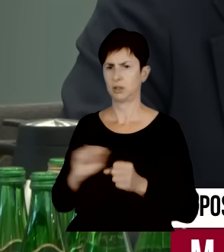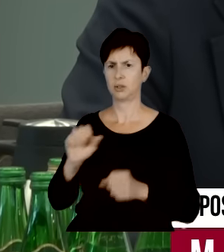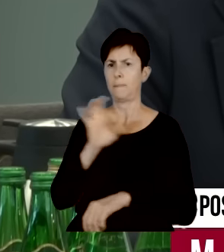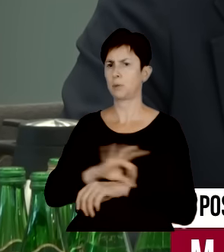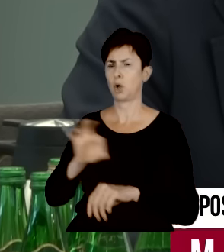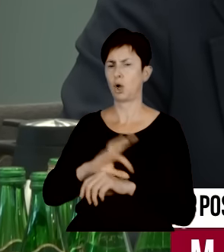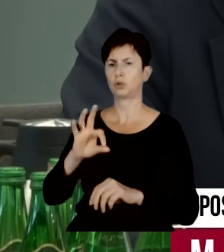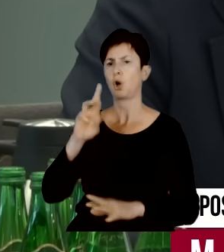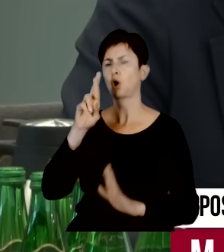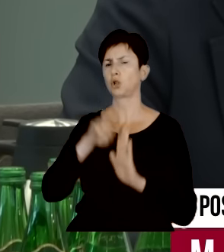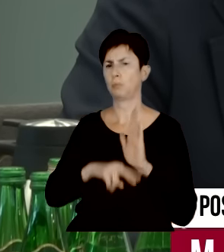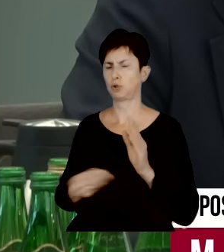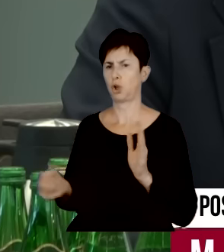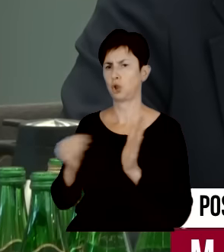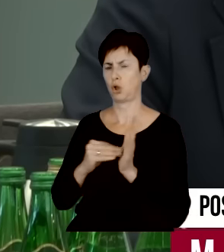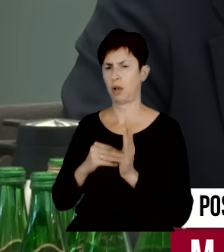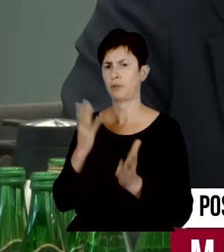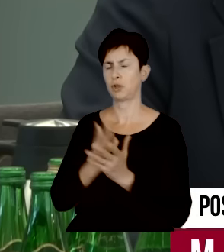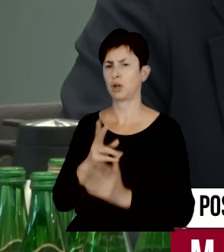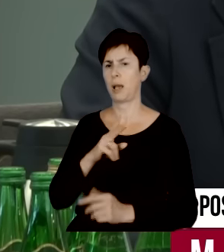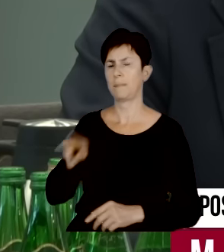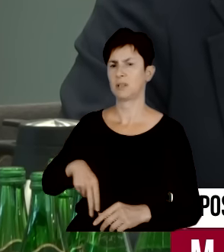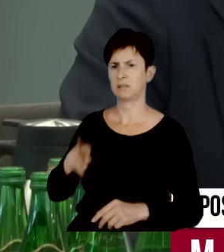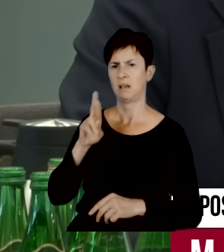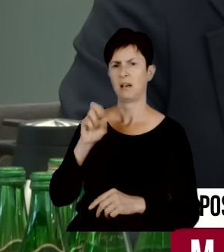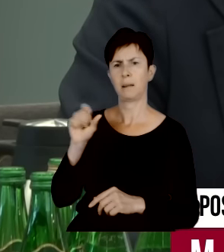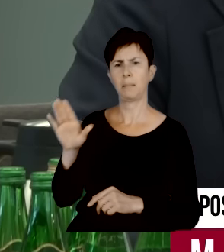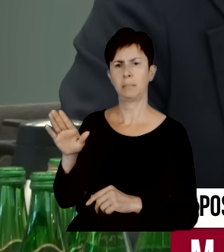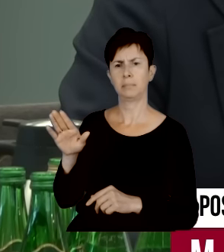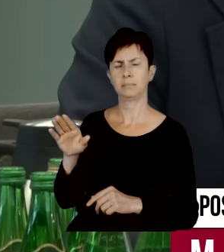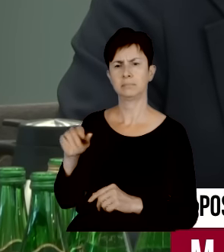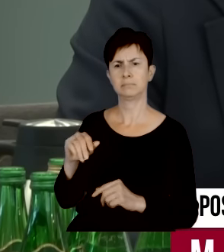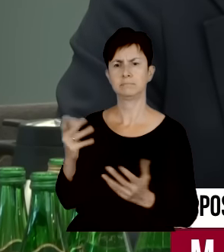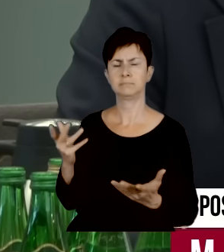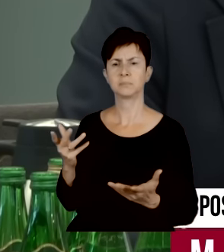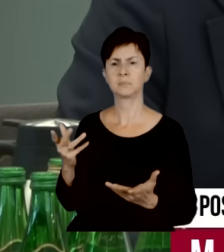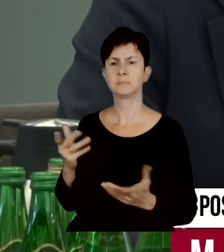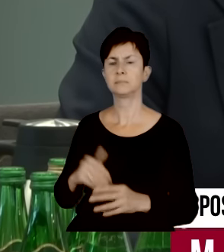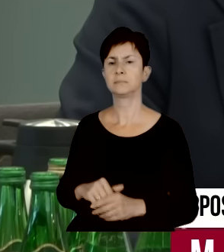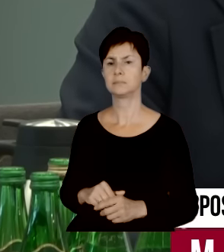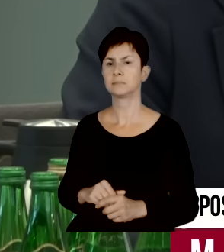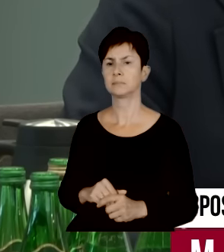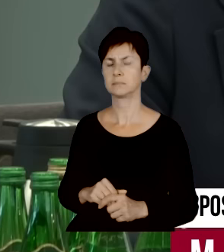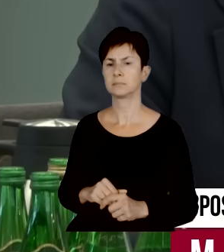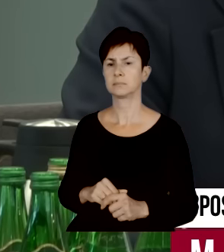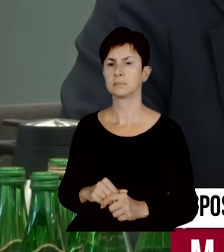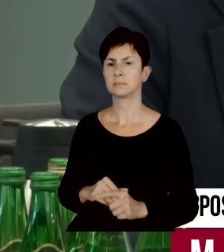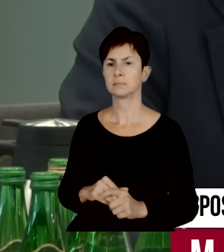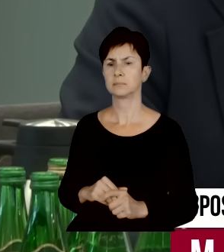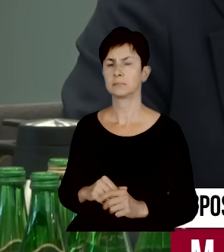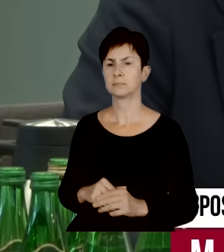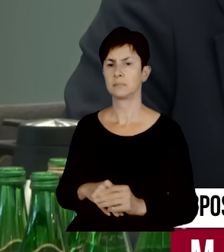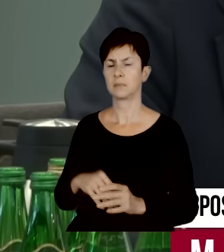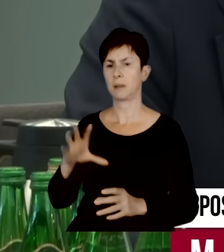dołączonych Jedynie pan minister rał który Widocznie nie korzystał z doniesień medialnych i i z inspiracji medialnych ale zarówno pan